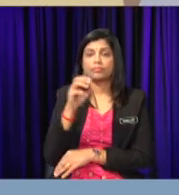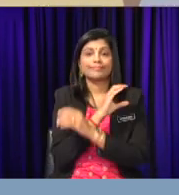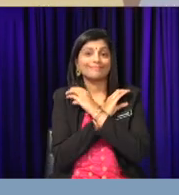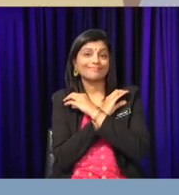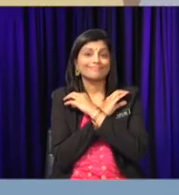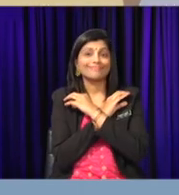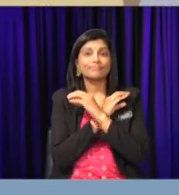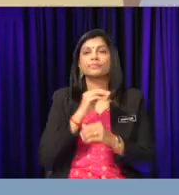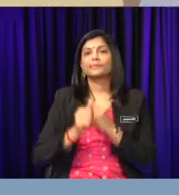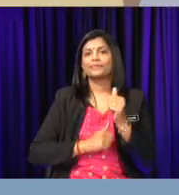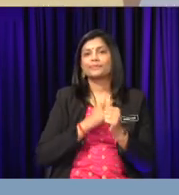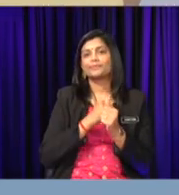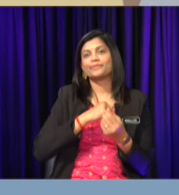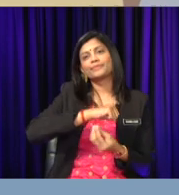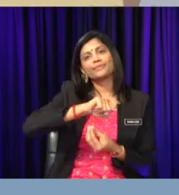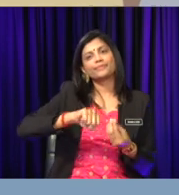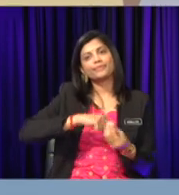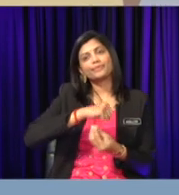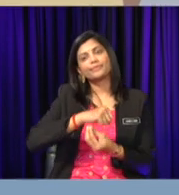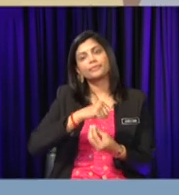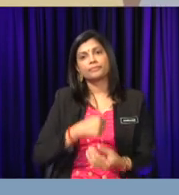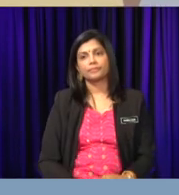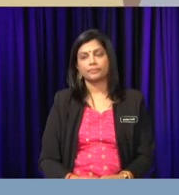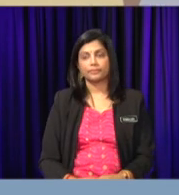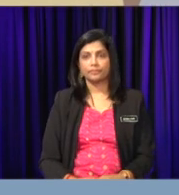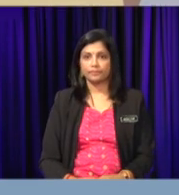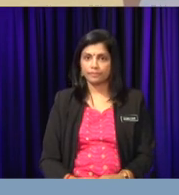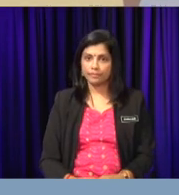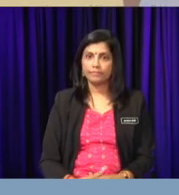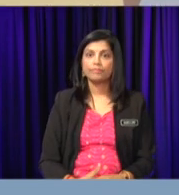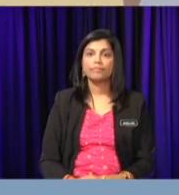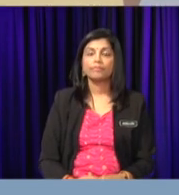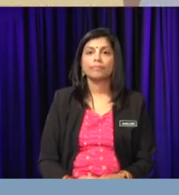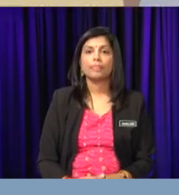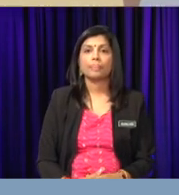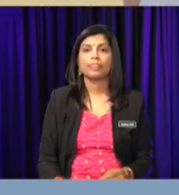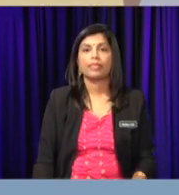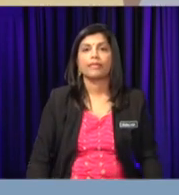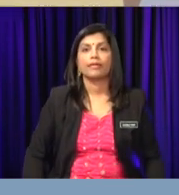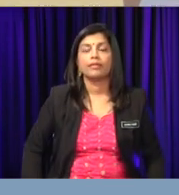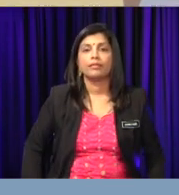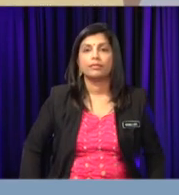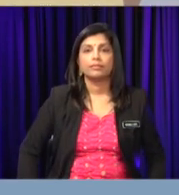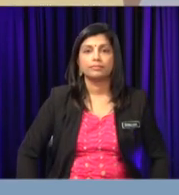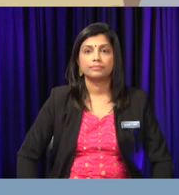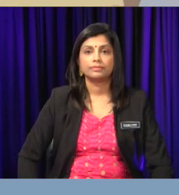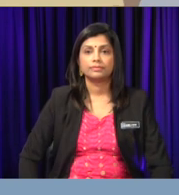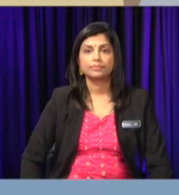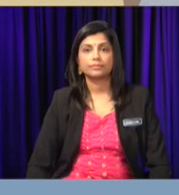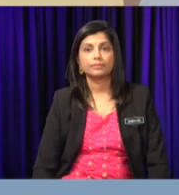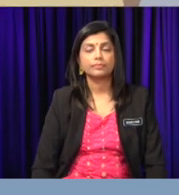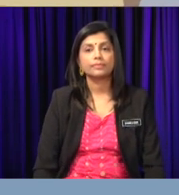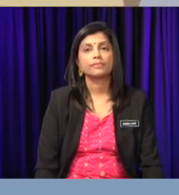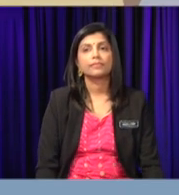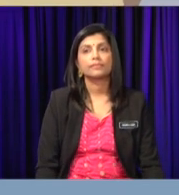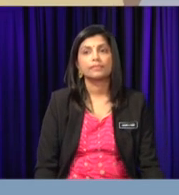akan memainkan peranan dengan berbincang dengan penduduk di kawasan tersebut supaya tidak melakukan apa